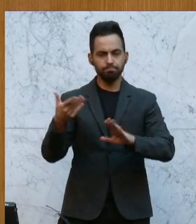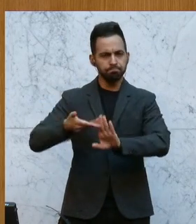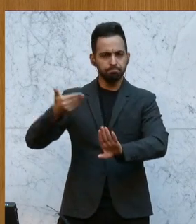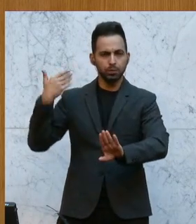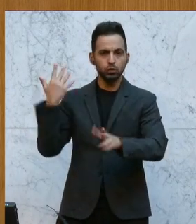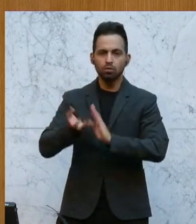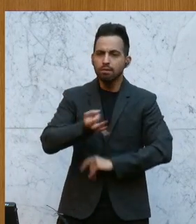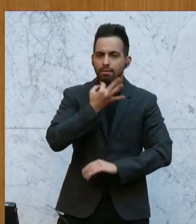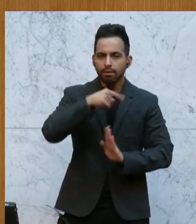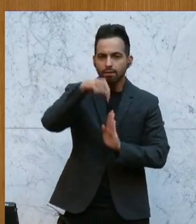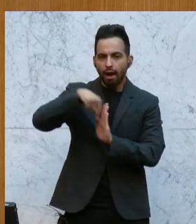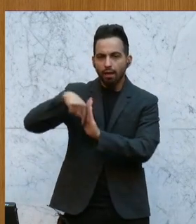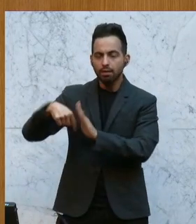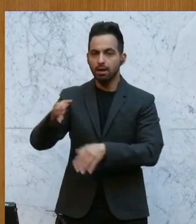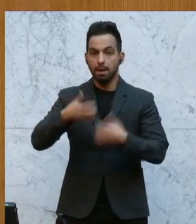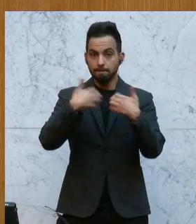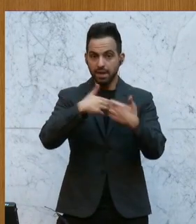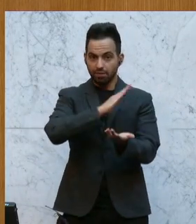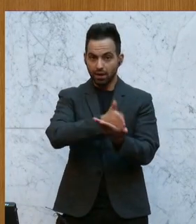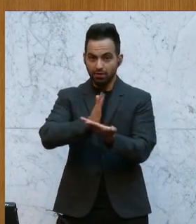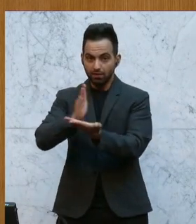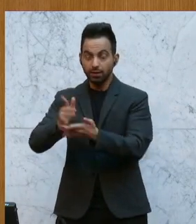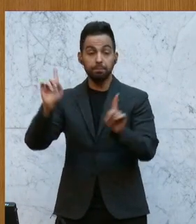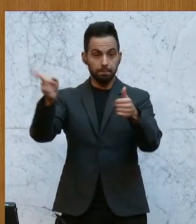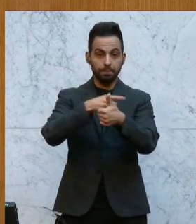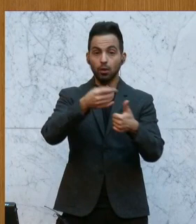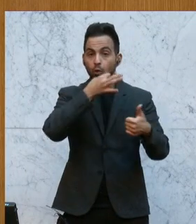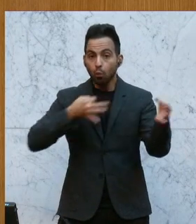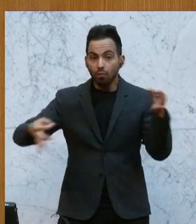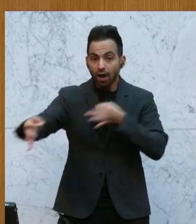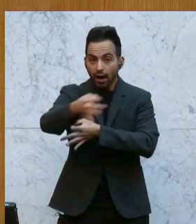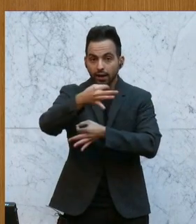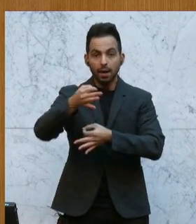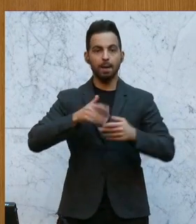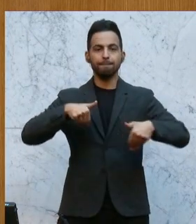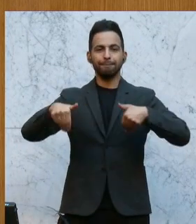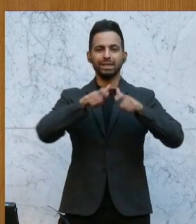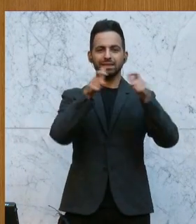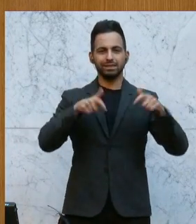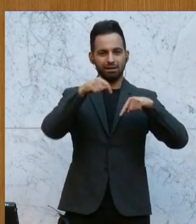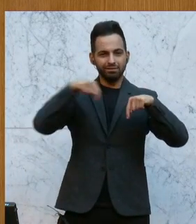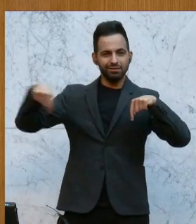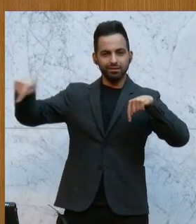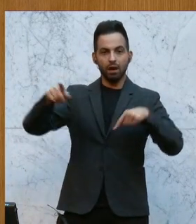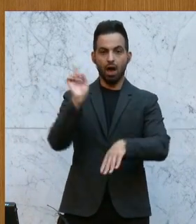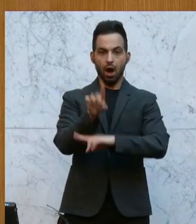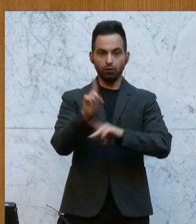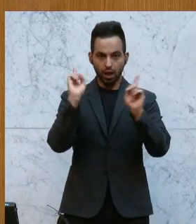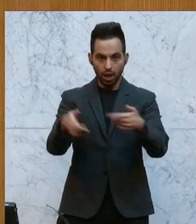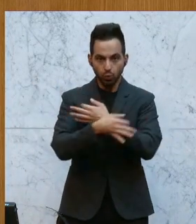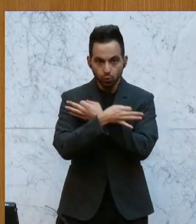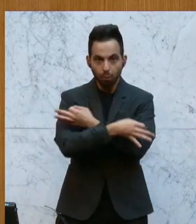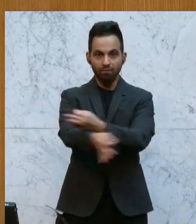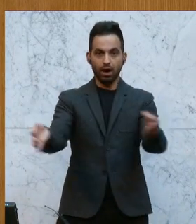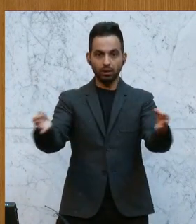im Detail berichtet. Die Umfragen, die Ministerien in Auftrag gegeben haben und gleich so